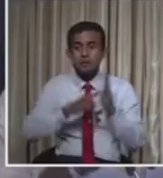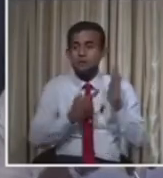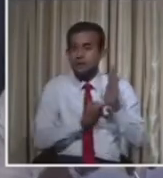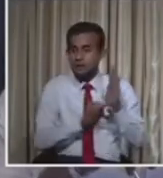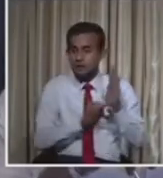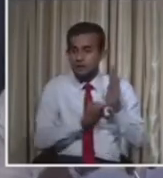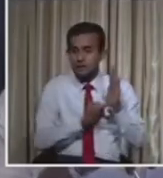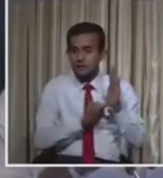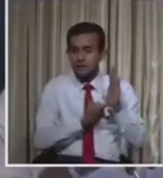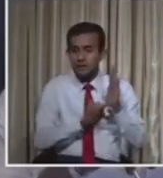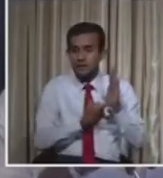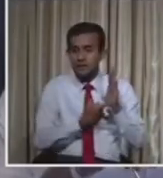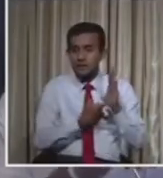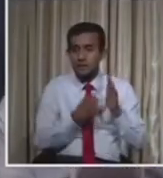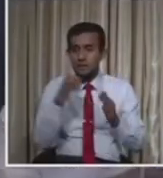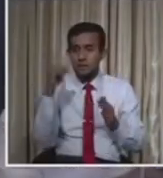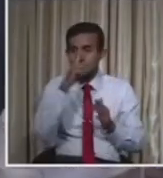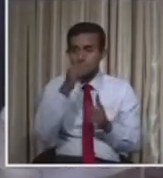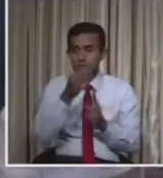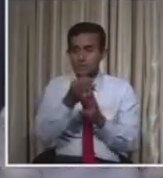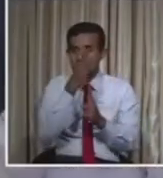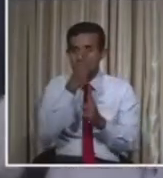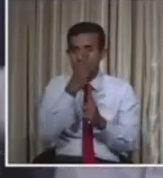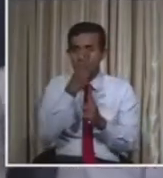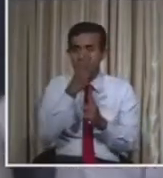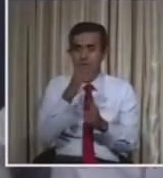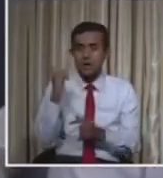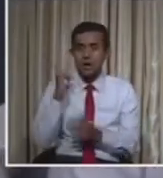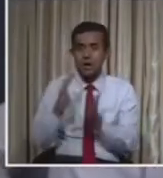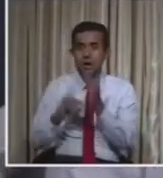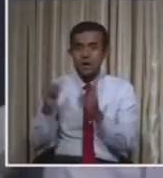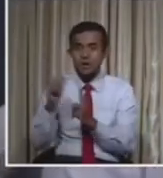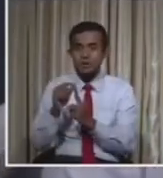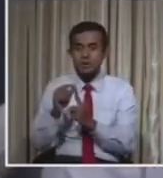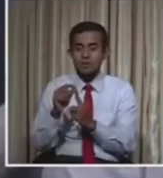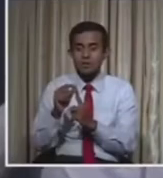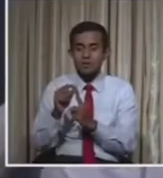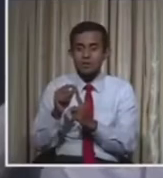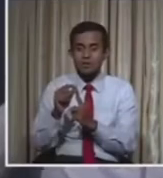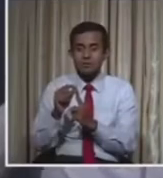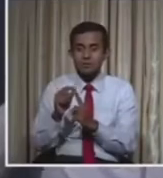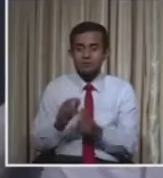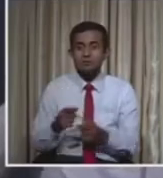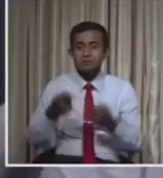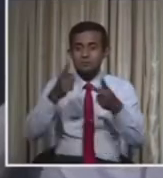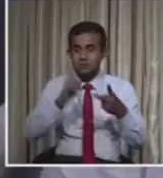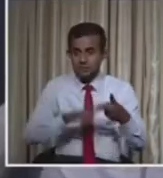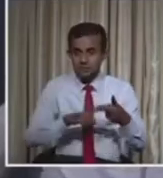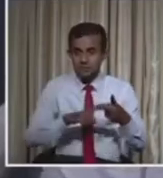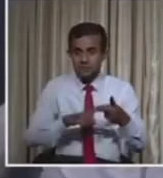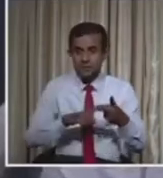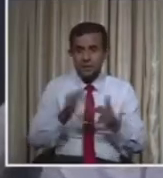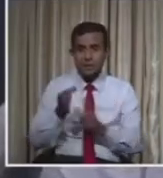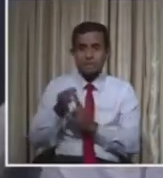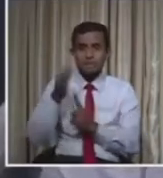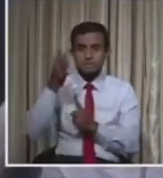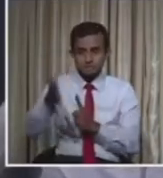ජයවර්ධන විධායක පළවෙනි ජනාධිපති ආරක්ෂක අමති ඊළඟට